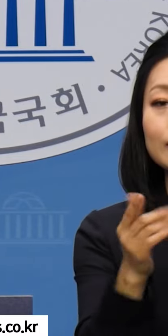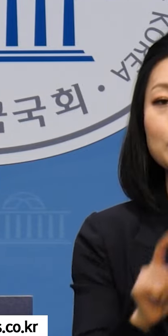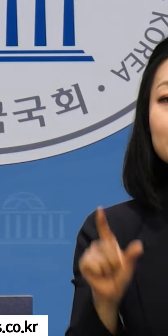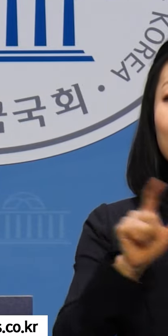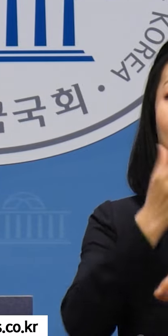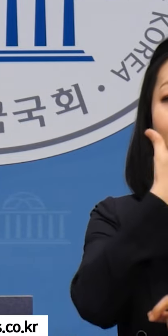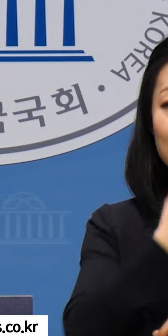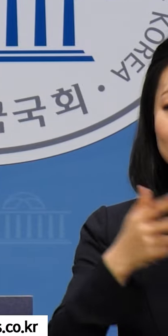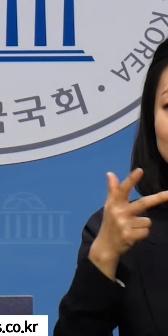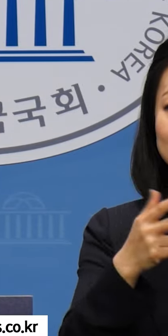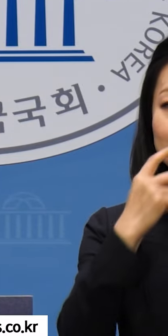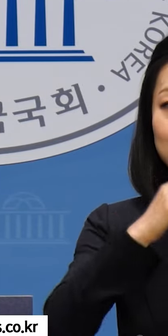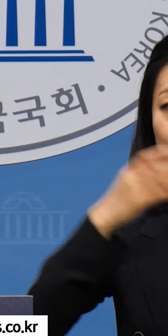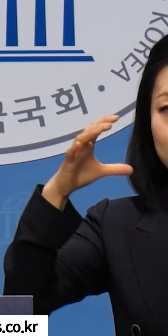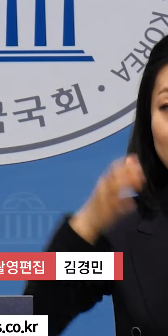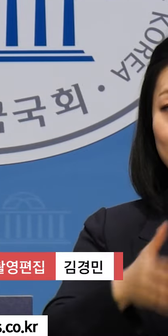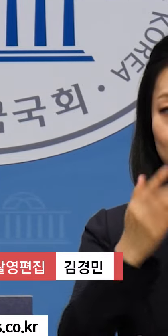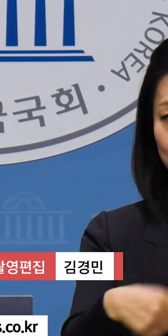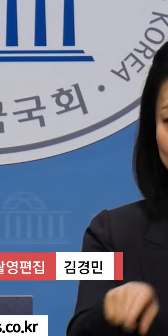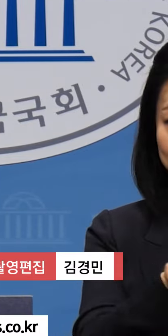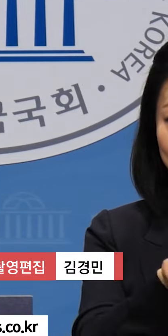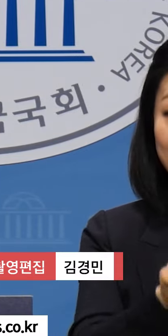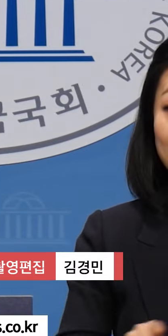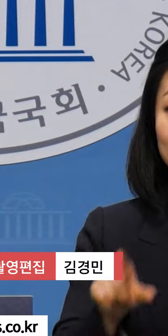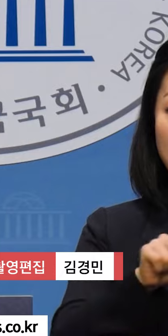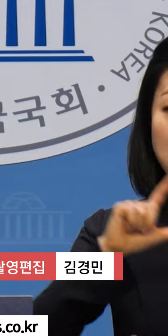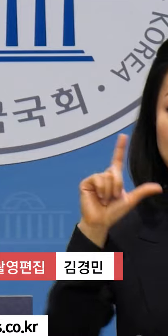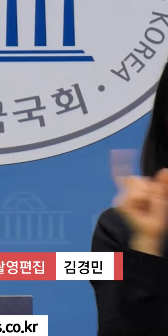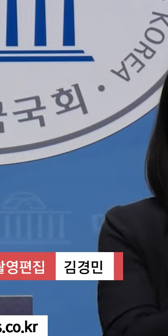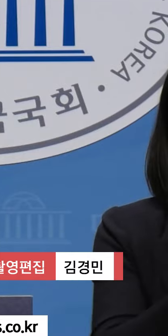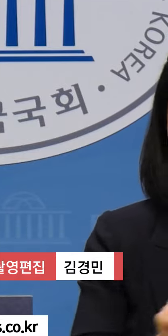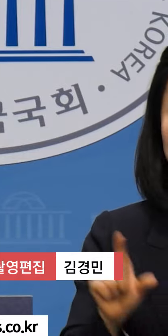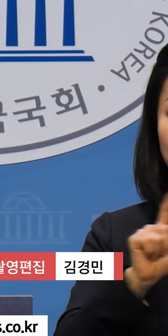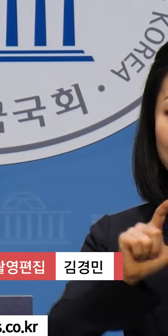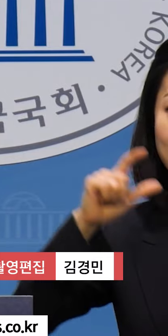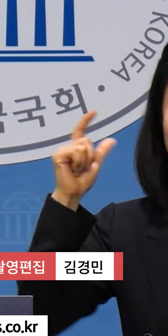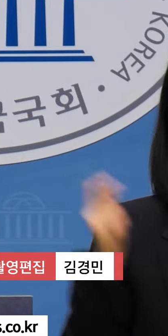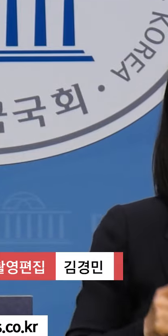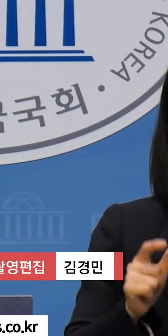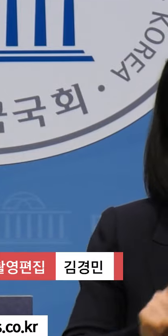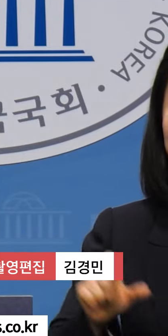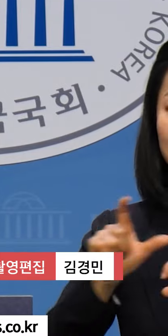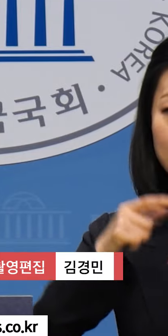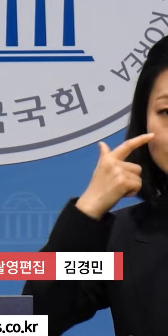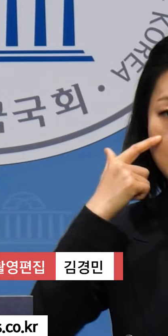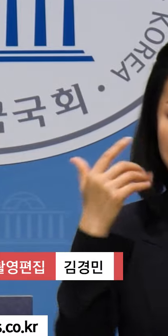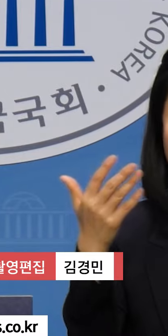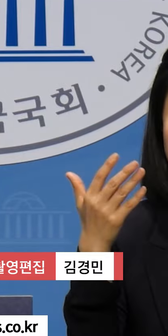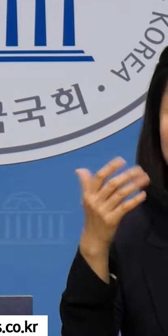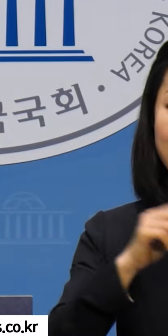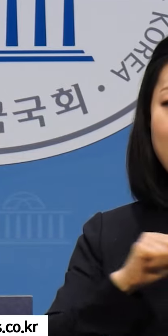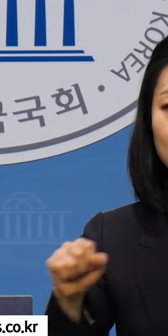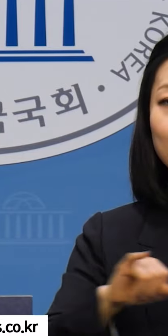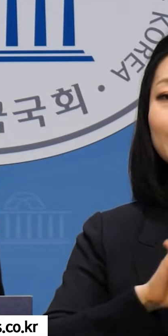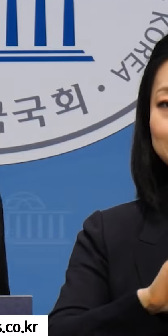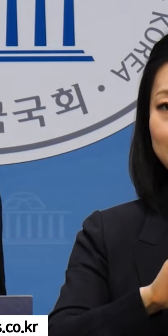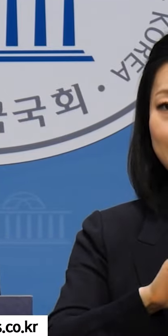행복한 제 7공화국 건설을 위해 더 빠르게 더 강하게 더 선명하게